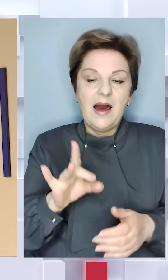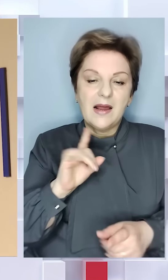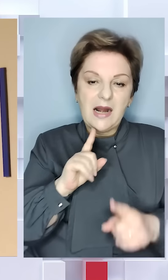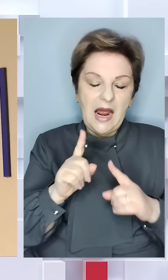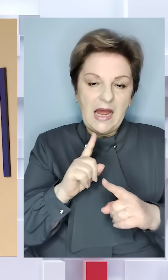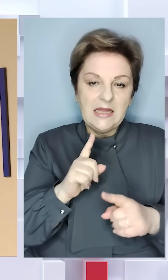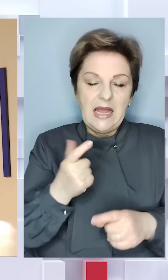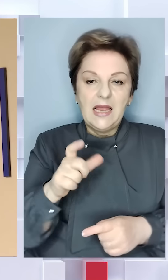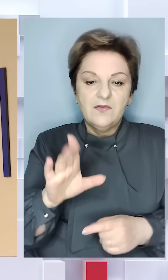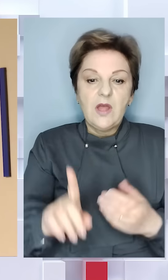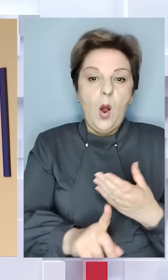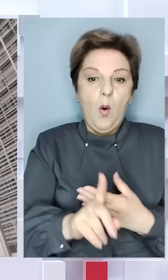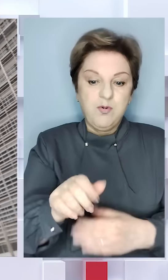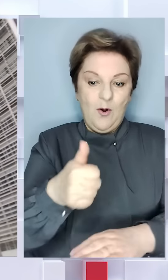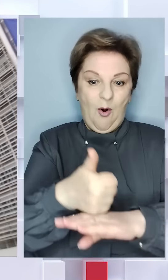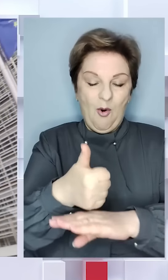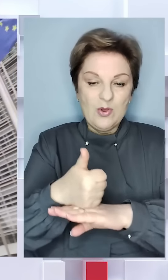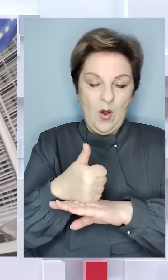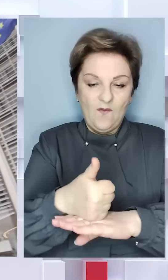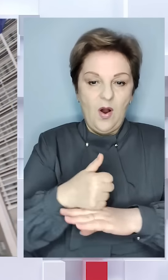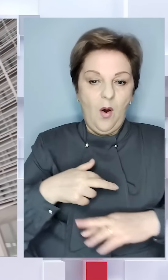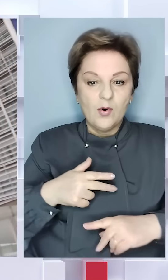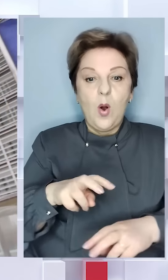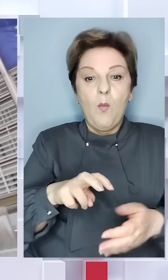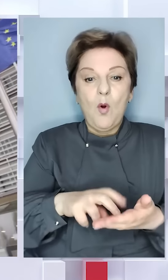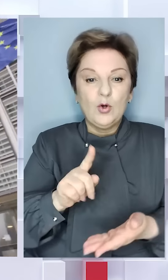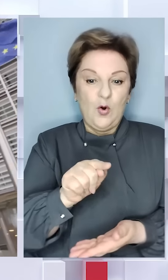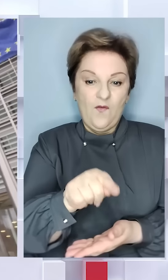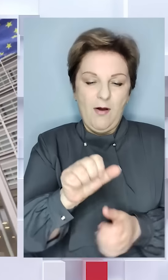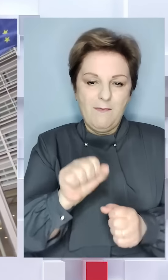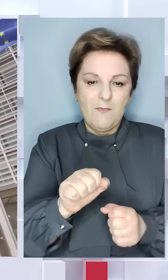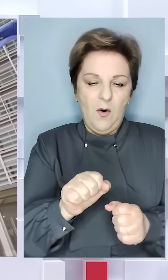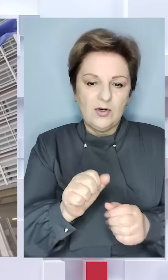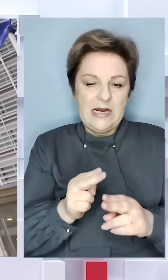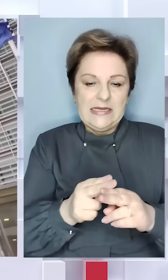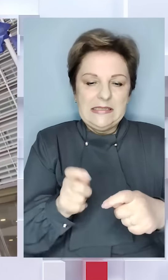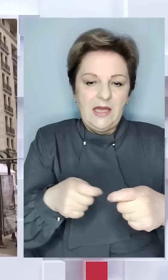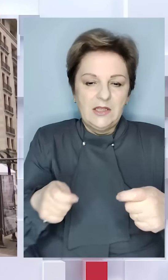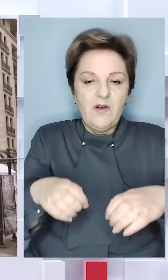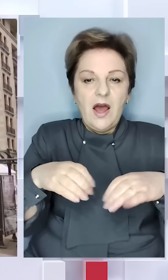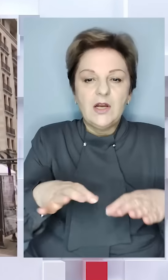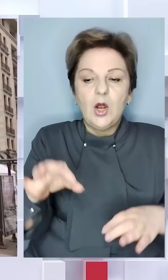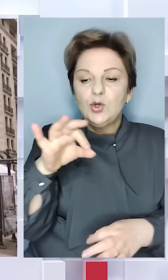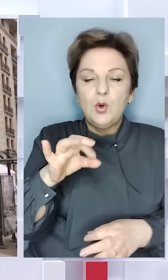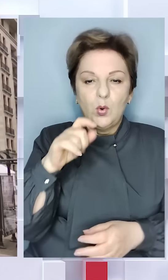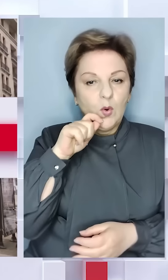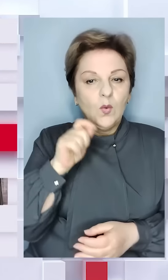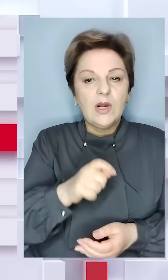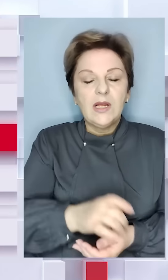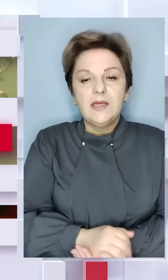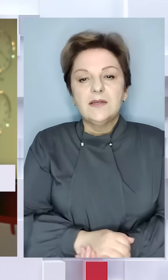почнеться головування Угорщини, тож вони побоюються, що вона може загальмувати рішення щодо України.